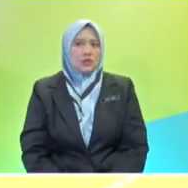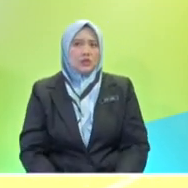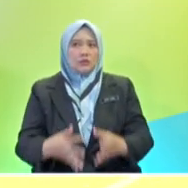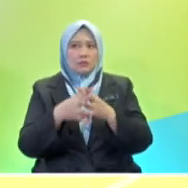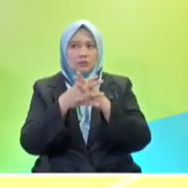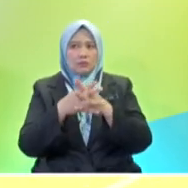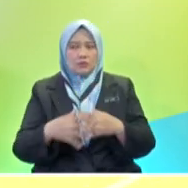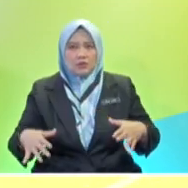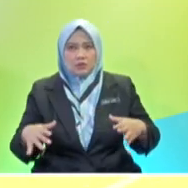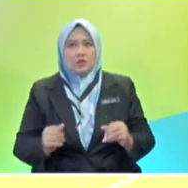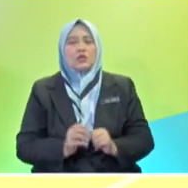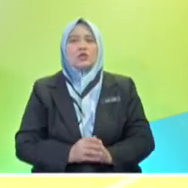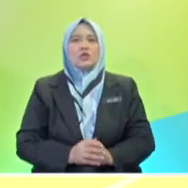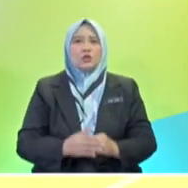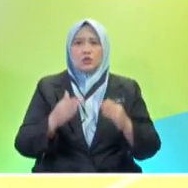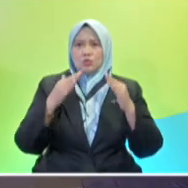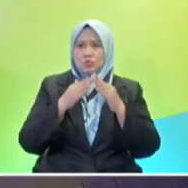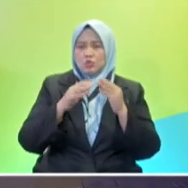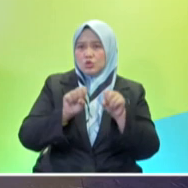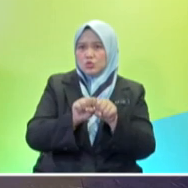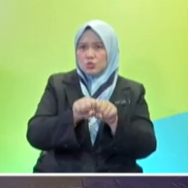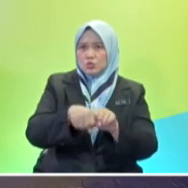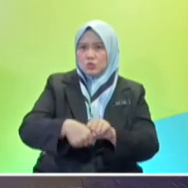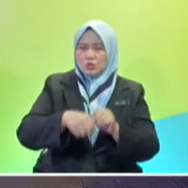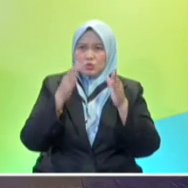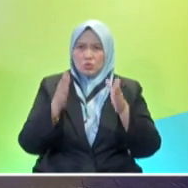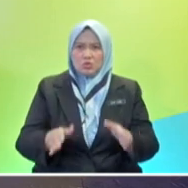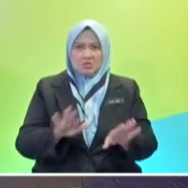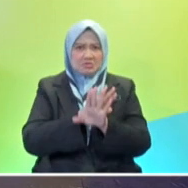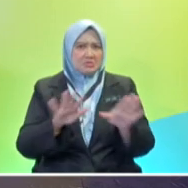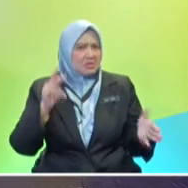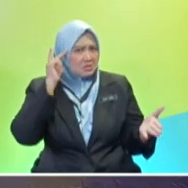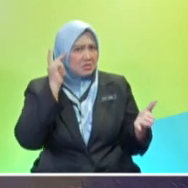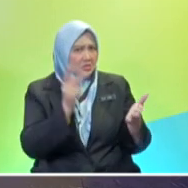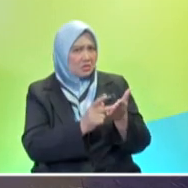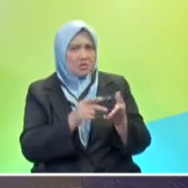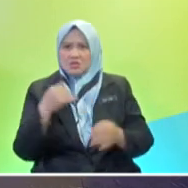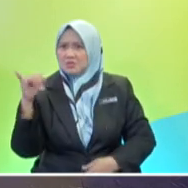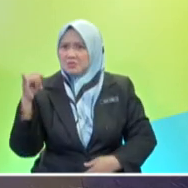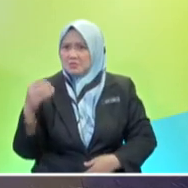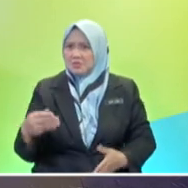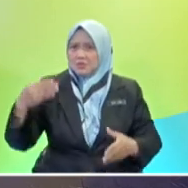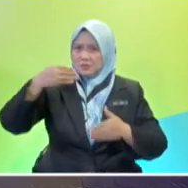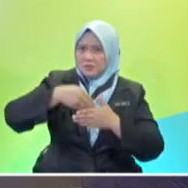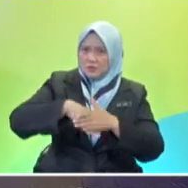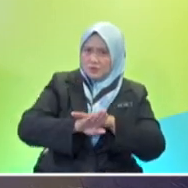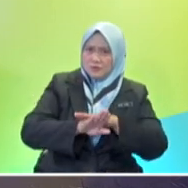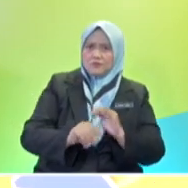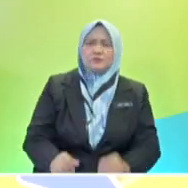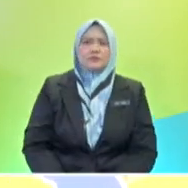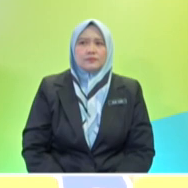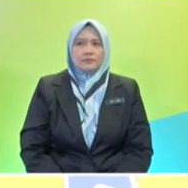dikenali masuk. Ya, betul. Bagaimana dengan Irfan pula? Irfan, kat mana lagi kita kena jaga keselamatan?